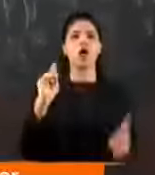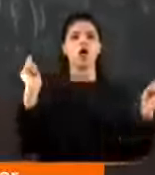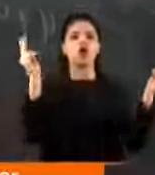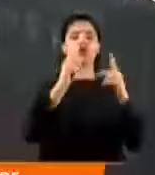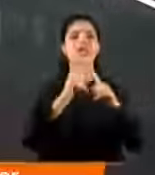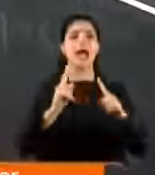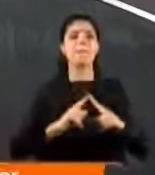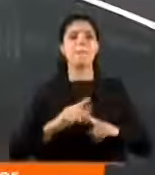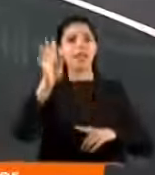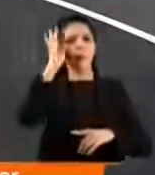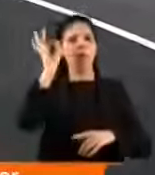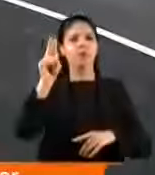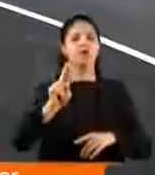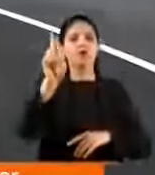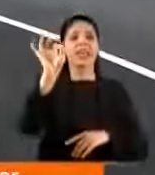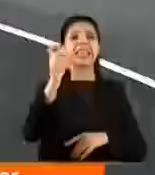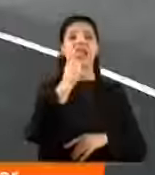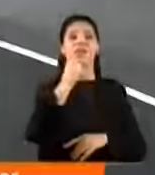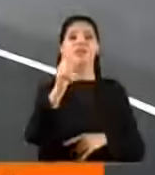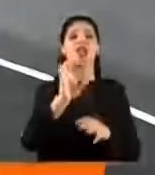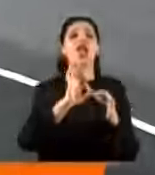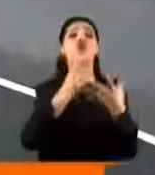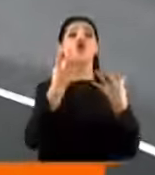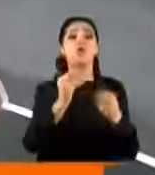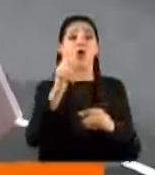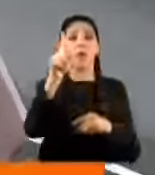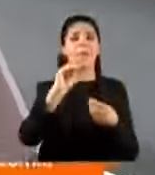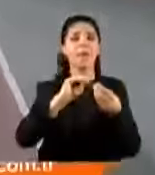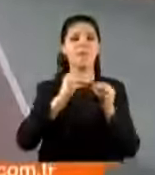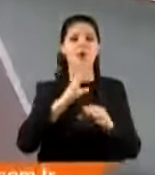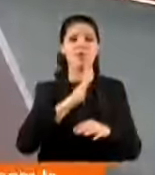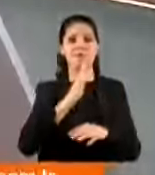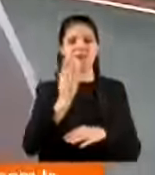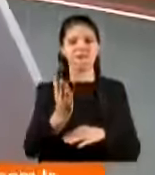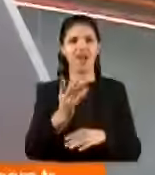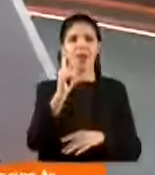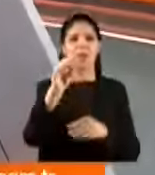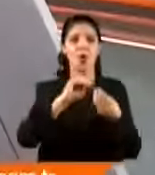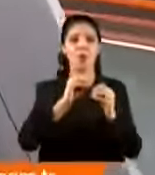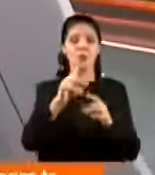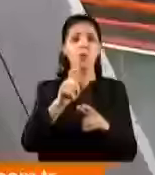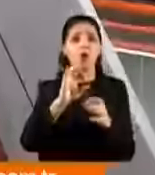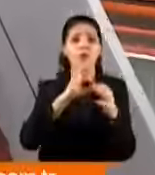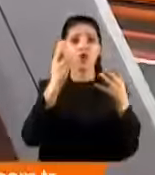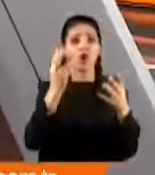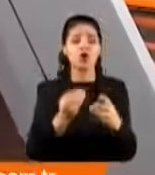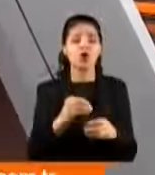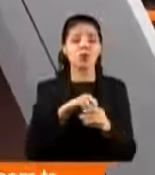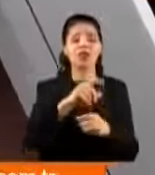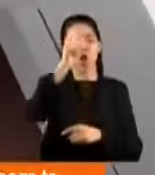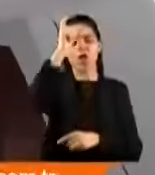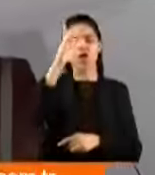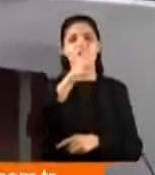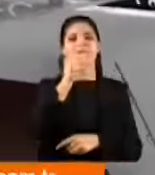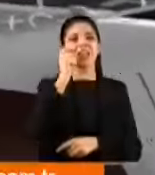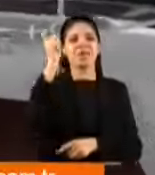Dünya matematik dehalarının 70 yıldır çözemediği bir problem var. Bu problemi çözmek için bu kez bir Türk bilim insanı